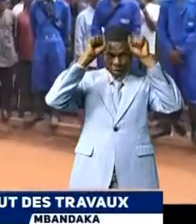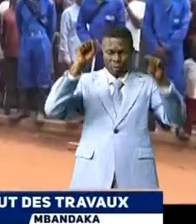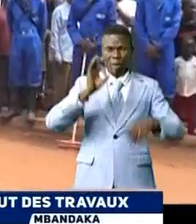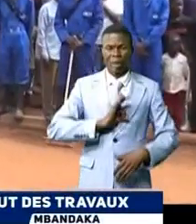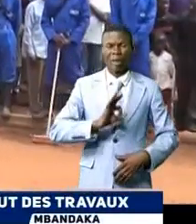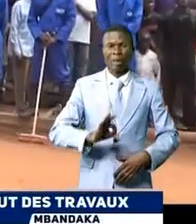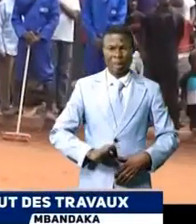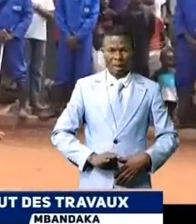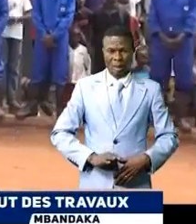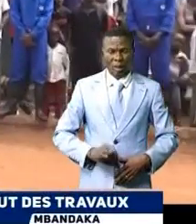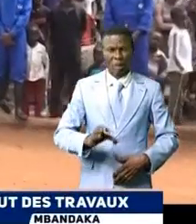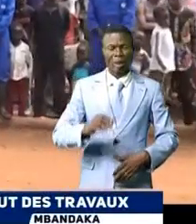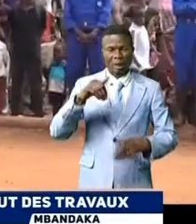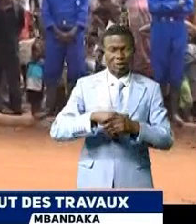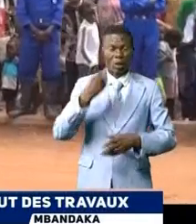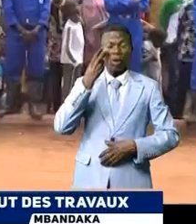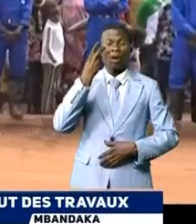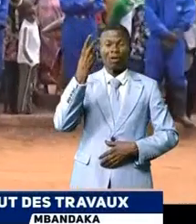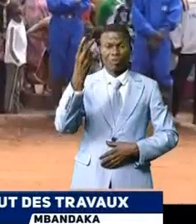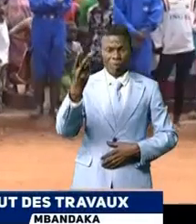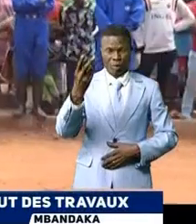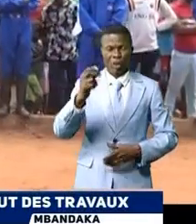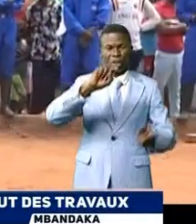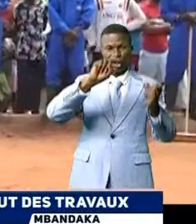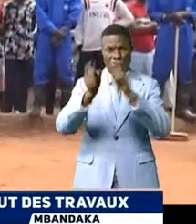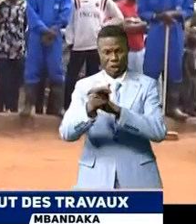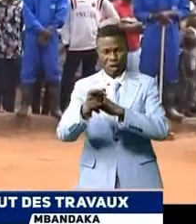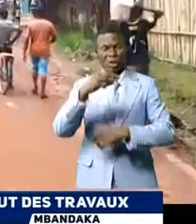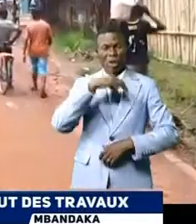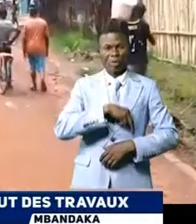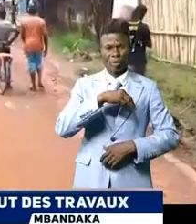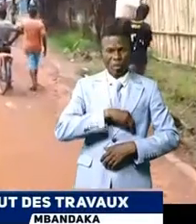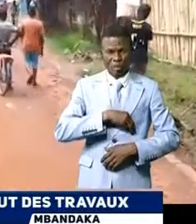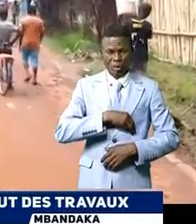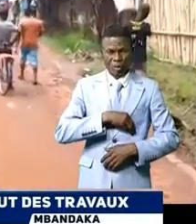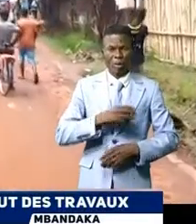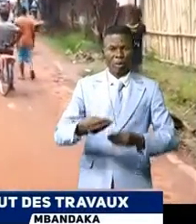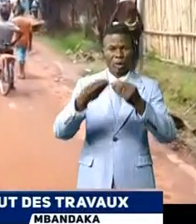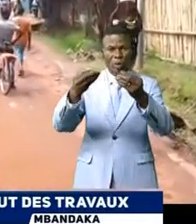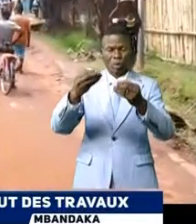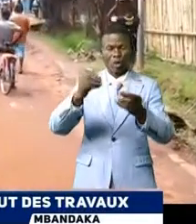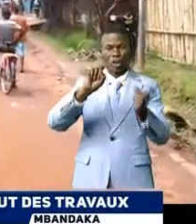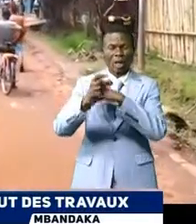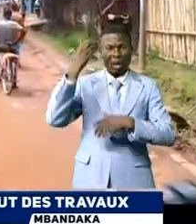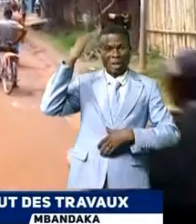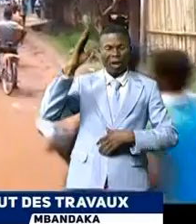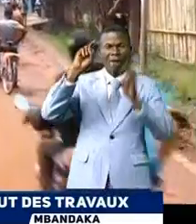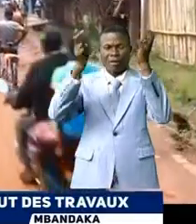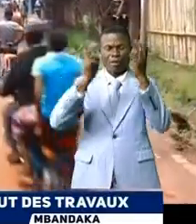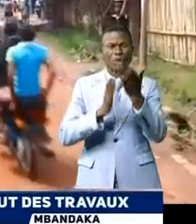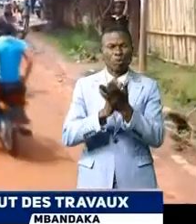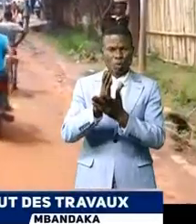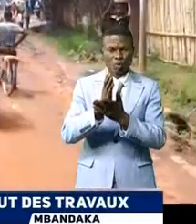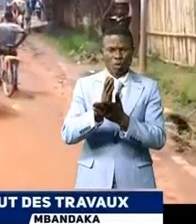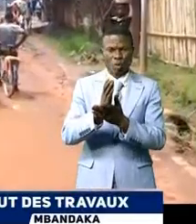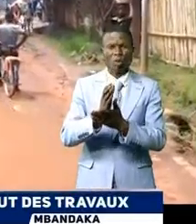la République qui, dans sa vision transformée en mission, tient mordicus à faire de Mbandaka une ville coquette de